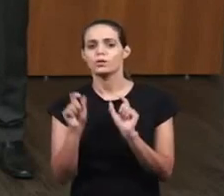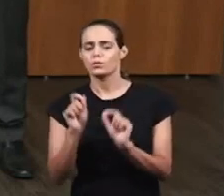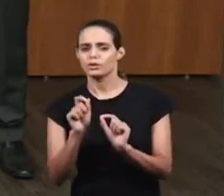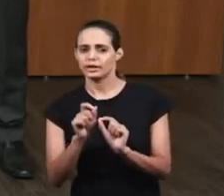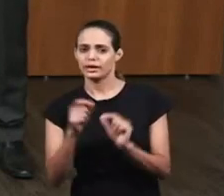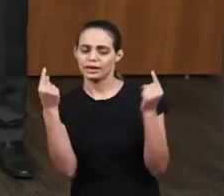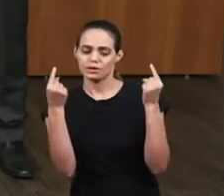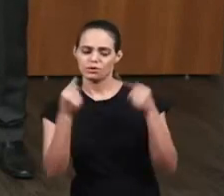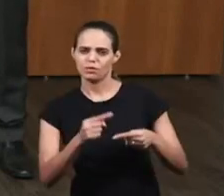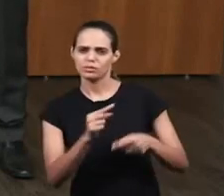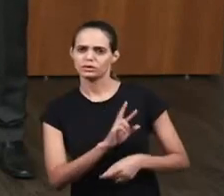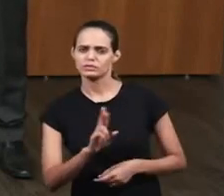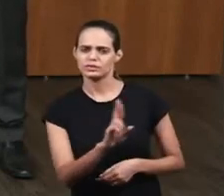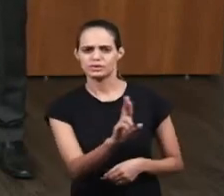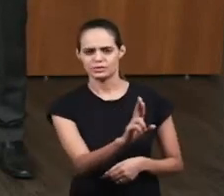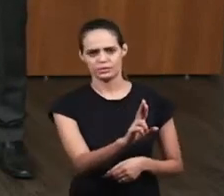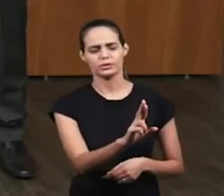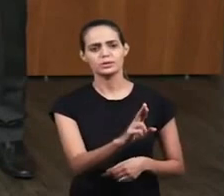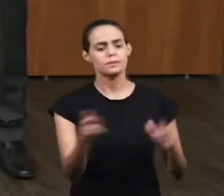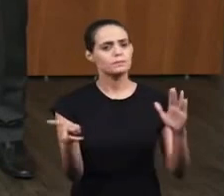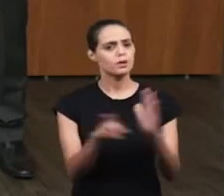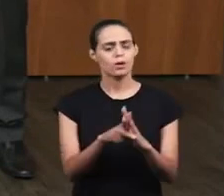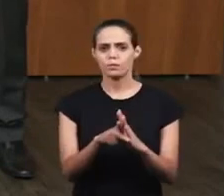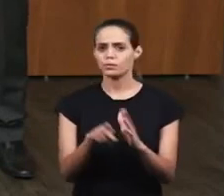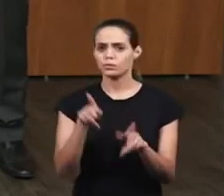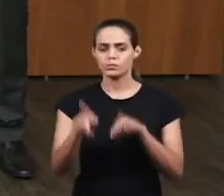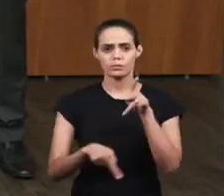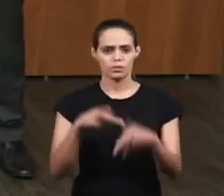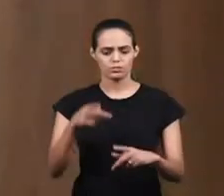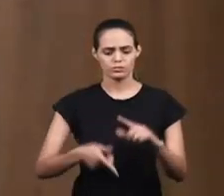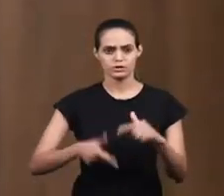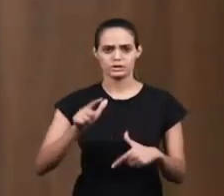Religiösen, die aus seiner eigenen Nation.